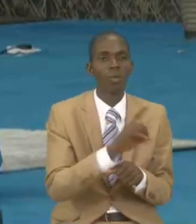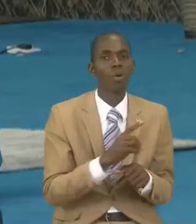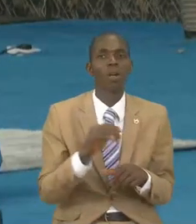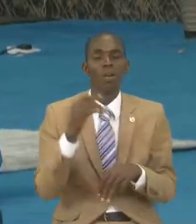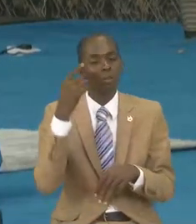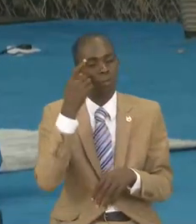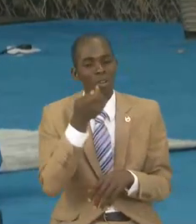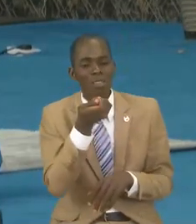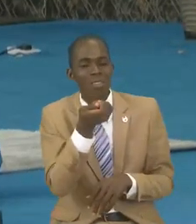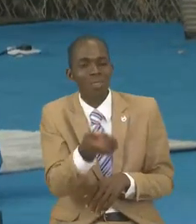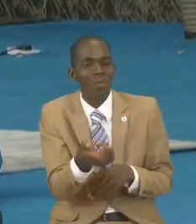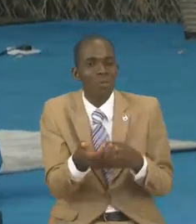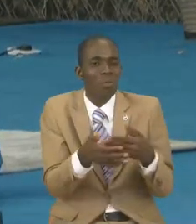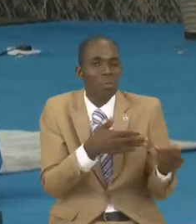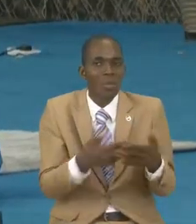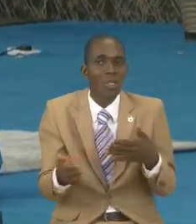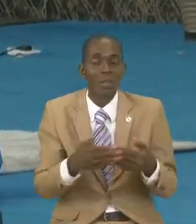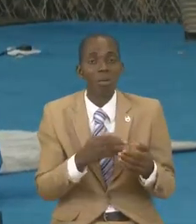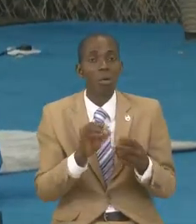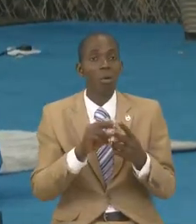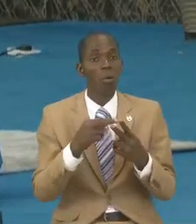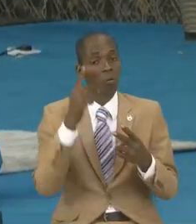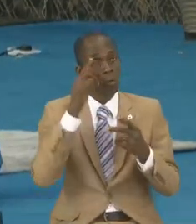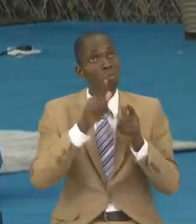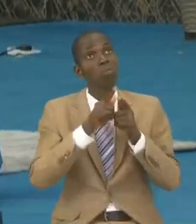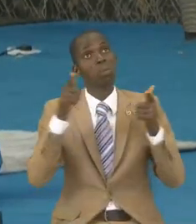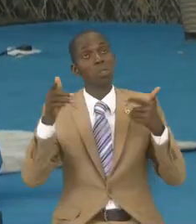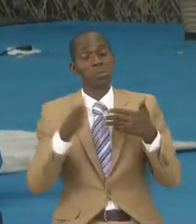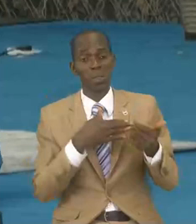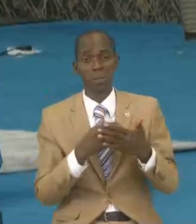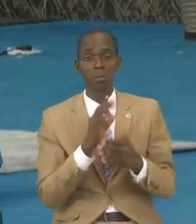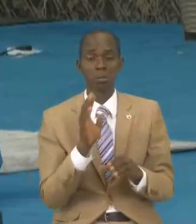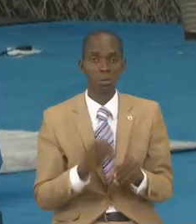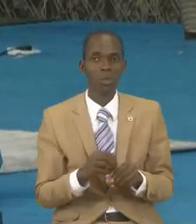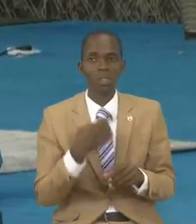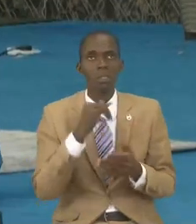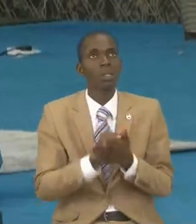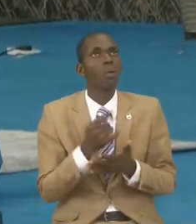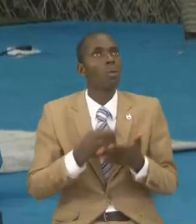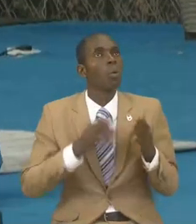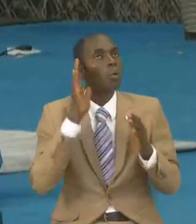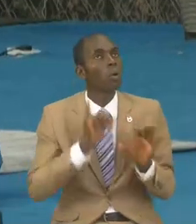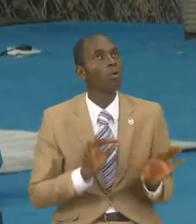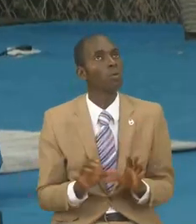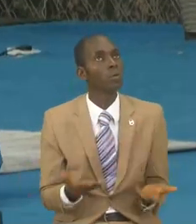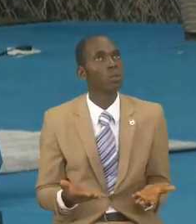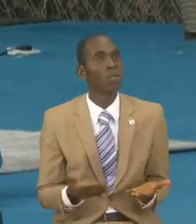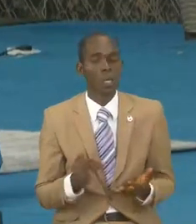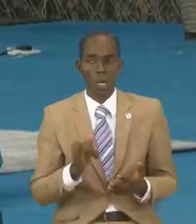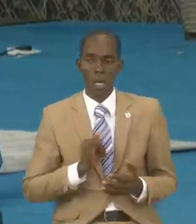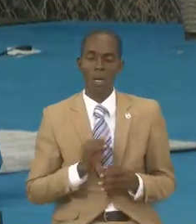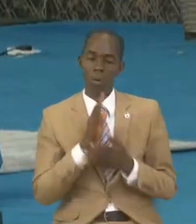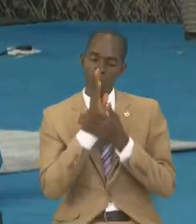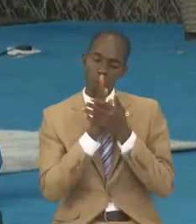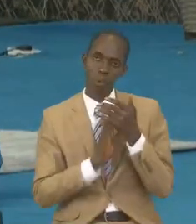pour toutes petites choses, même pour les grandes choses. Ah, qu'est-ce que je pourrais faire? Elle m'a poussé